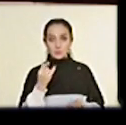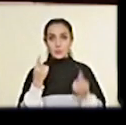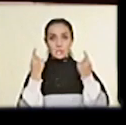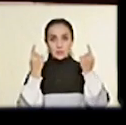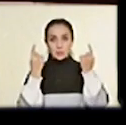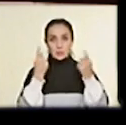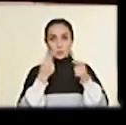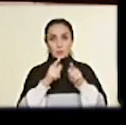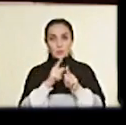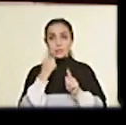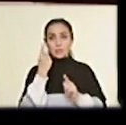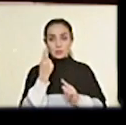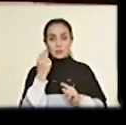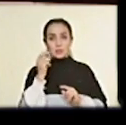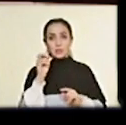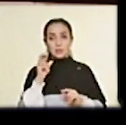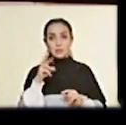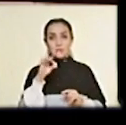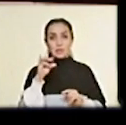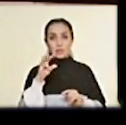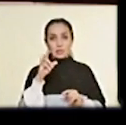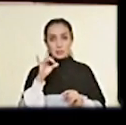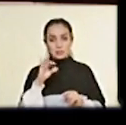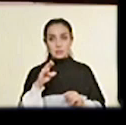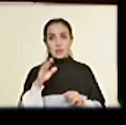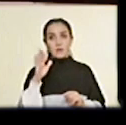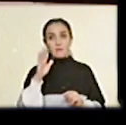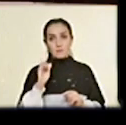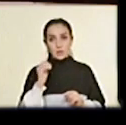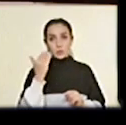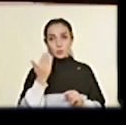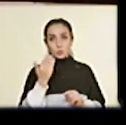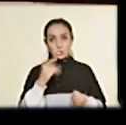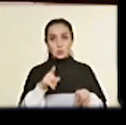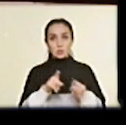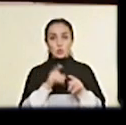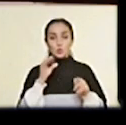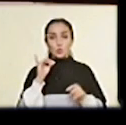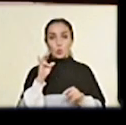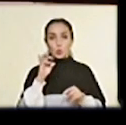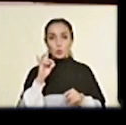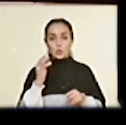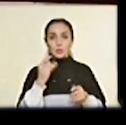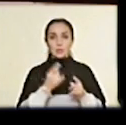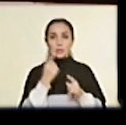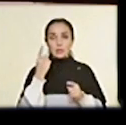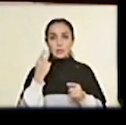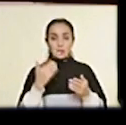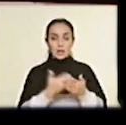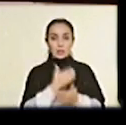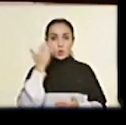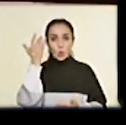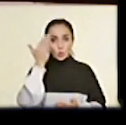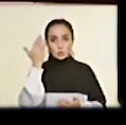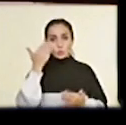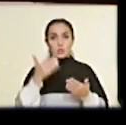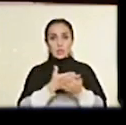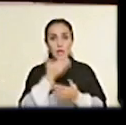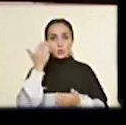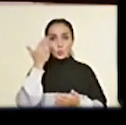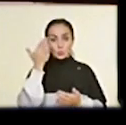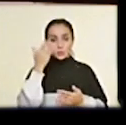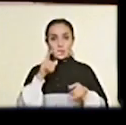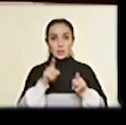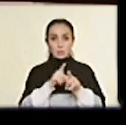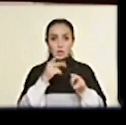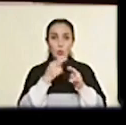bir dengiz, O'rta Yer dengizi va ular Yunonlar endi yangi orzular, yangi umidlar bilan ana